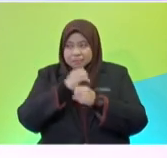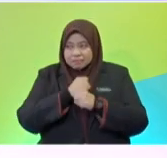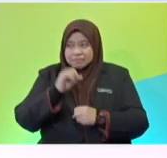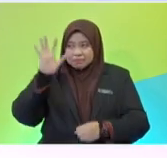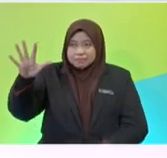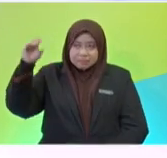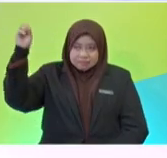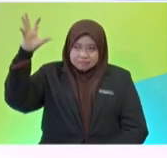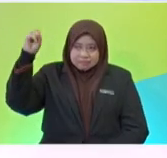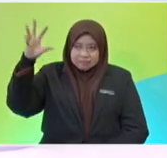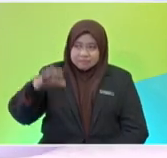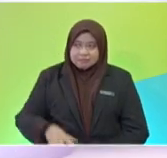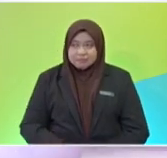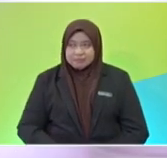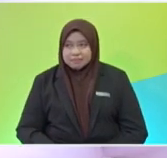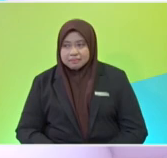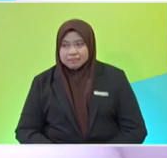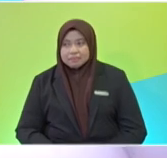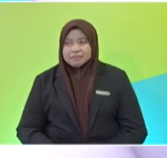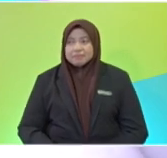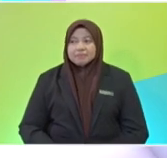5 wah masing-masing